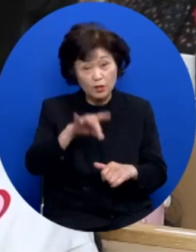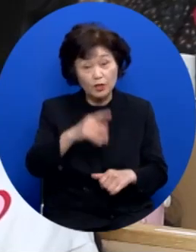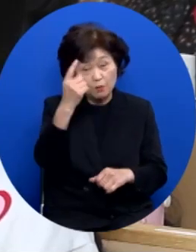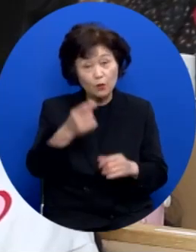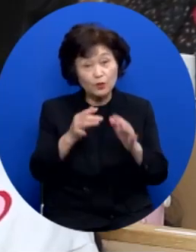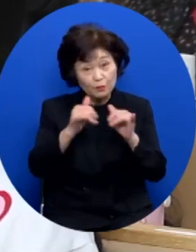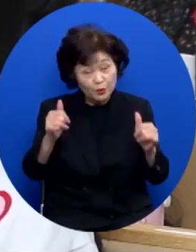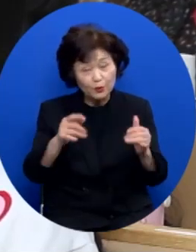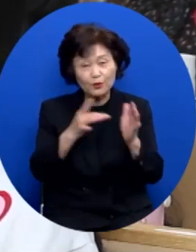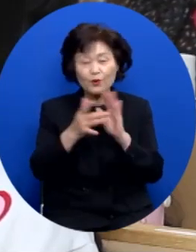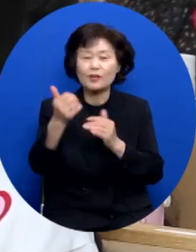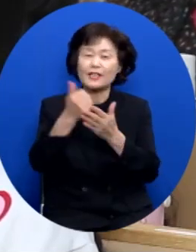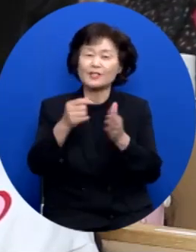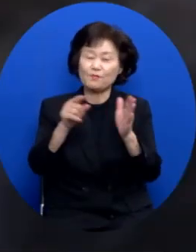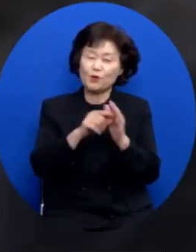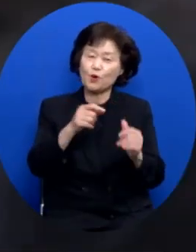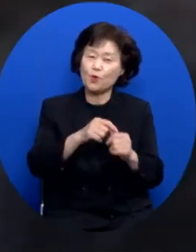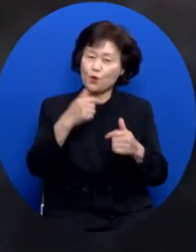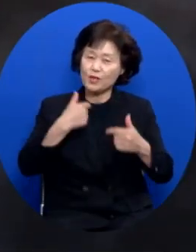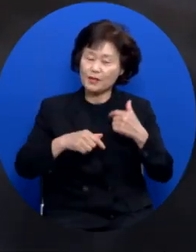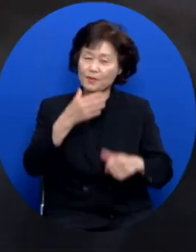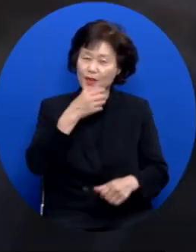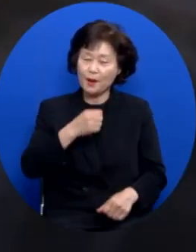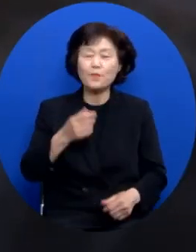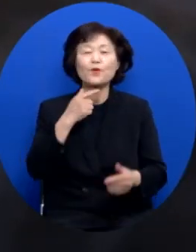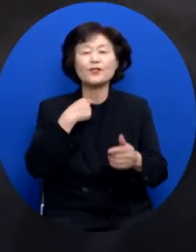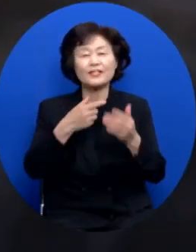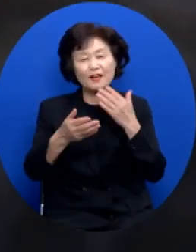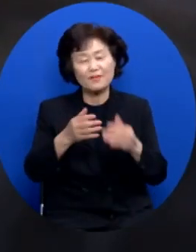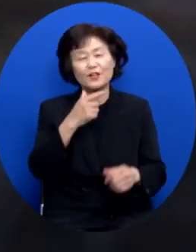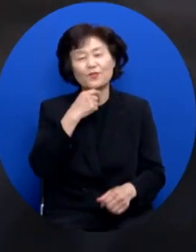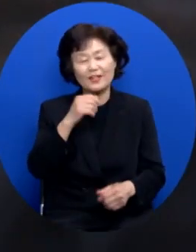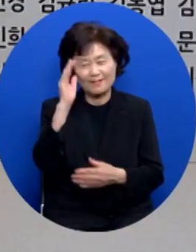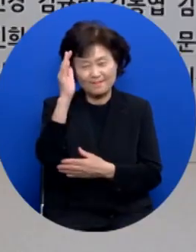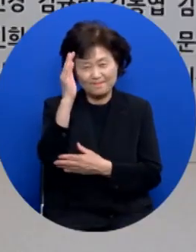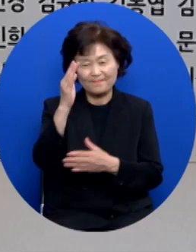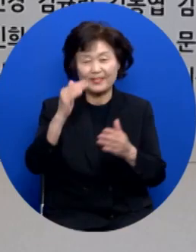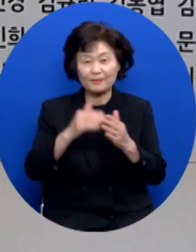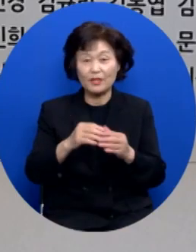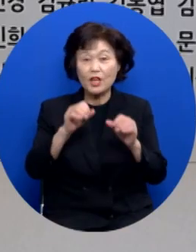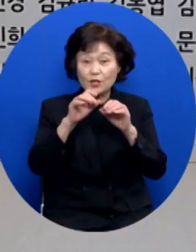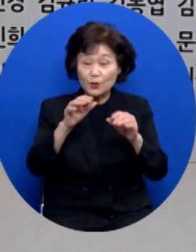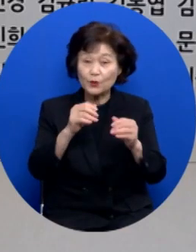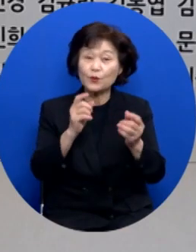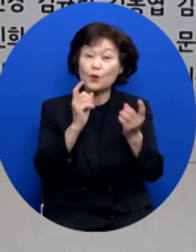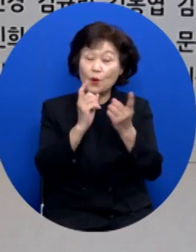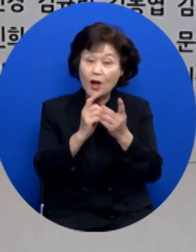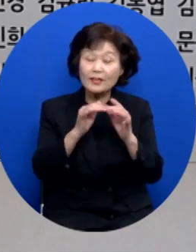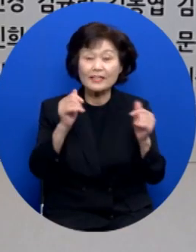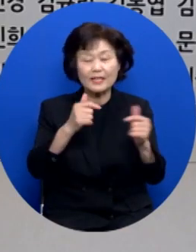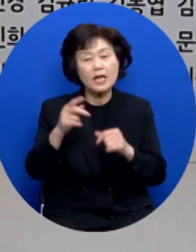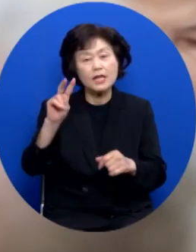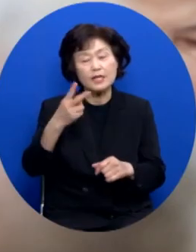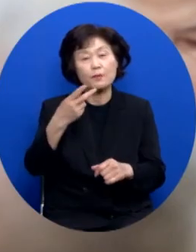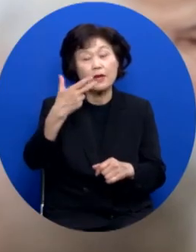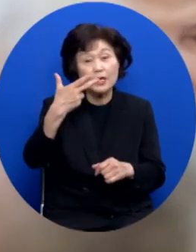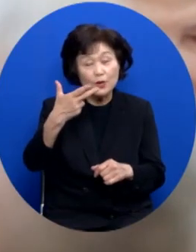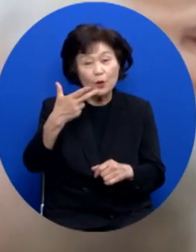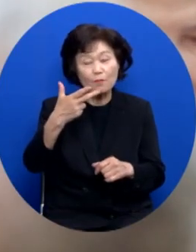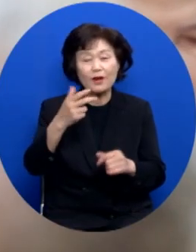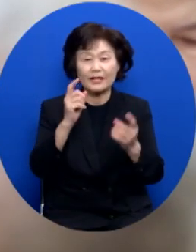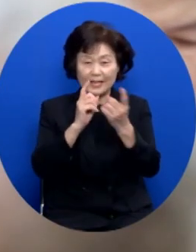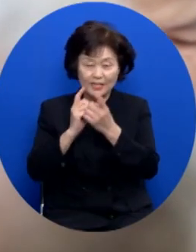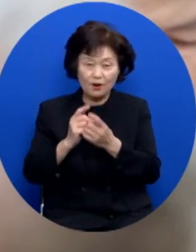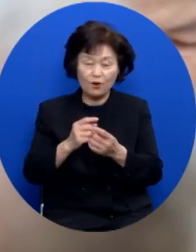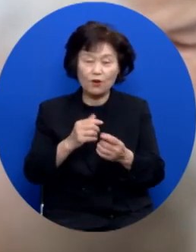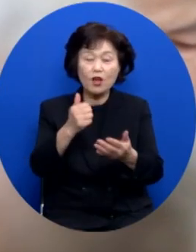구원의 기쁨과 행복을 체험하기 바란다고 말했습니다 이어 전도 대상자 207명을 대상으로 영접 기도와